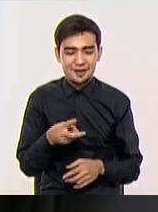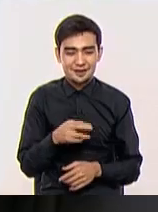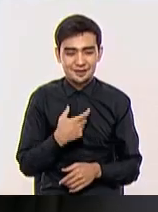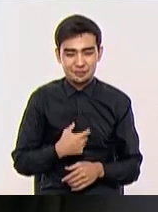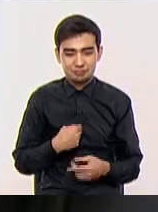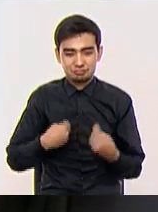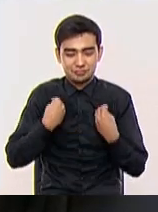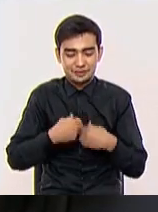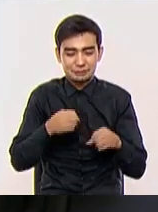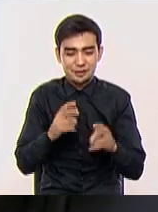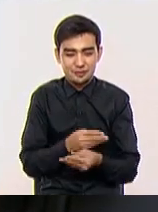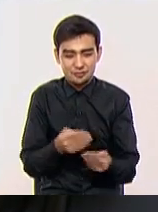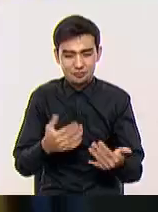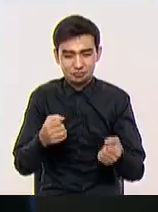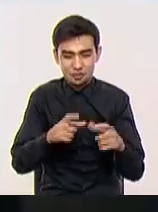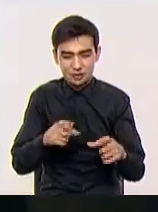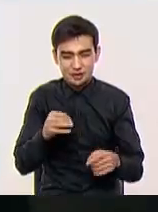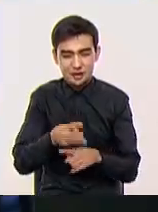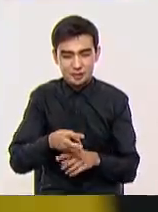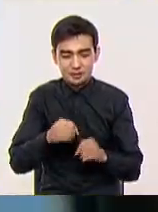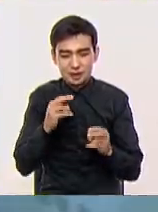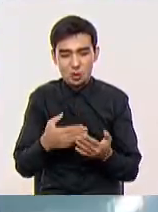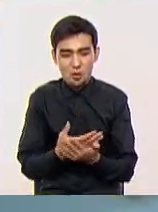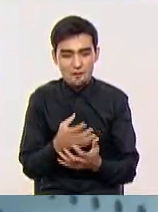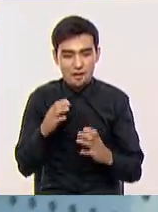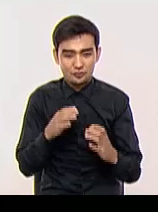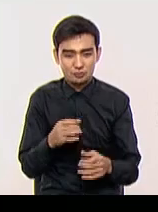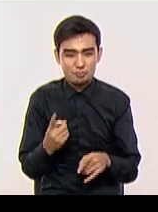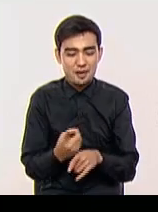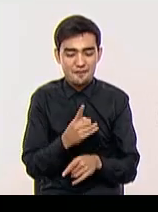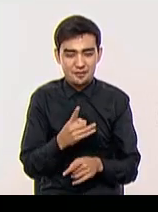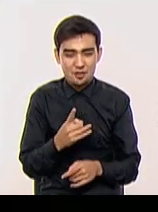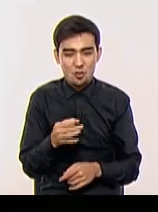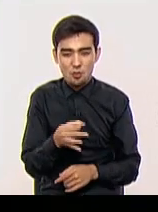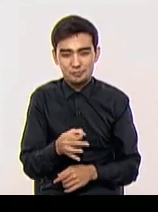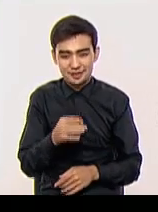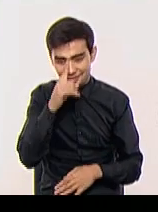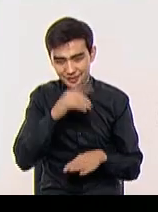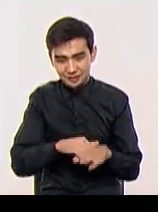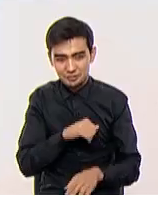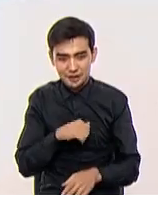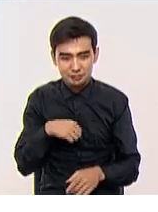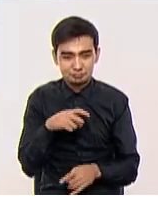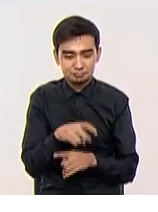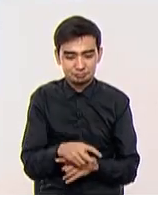киім берілген. Бейнебақылау камерасымен жабдықталған жаңа автобуста алғашқы болып облыс әкімінің өзі жүріп